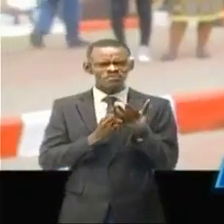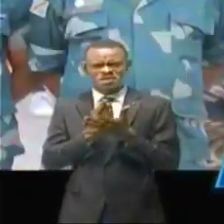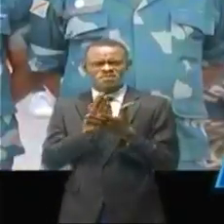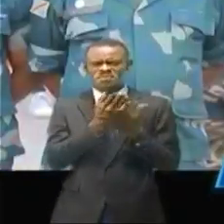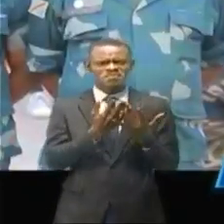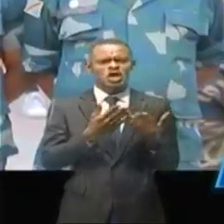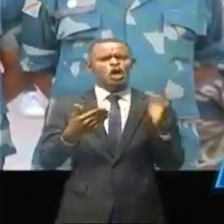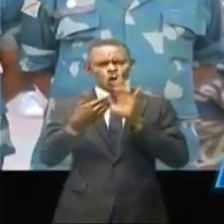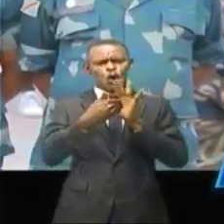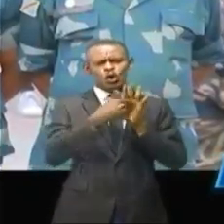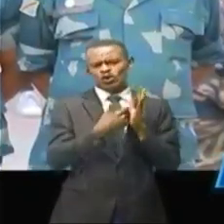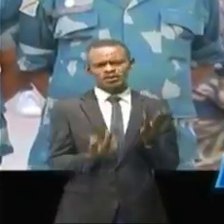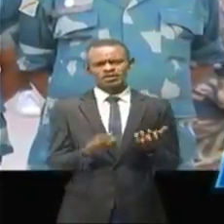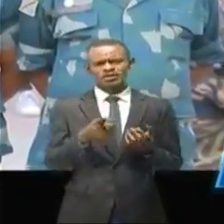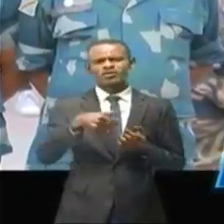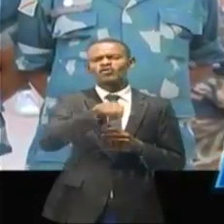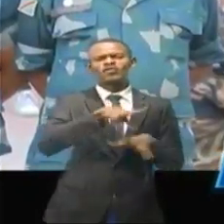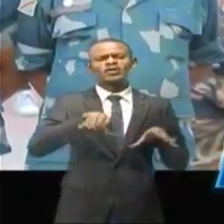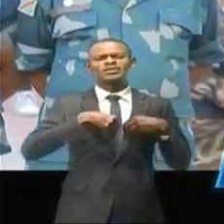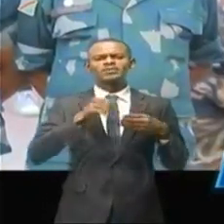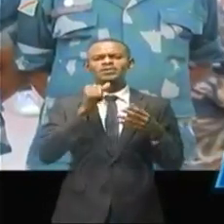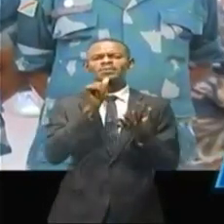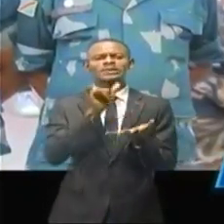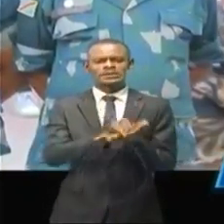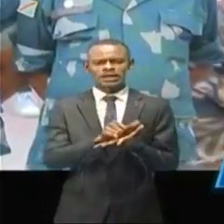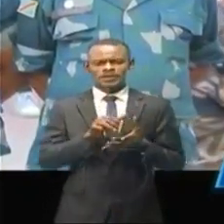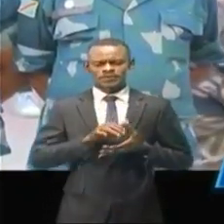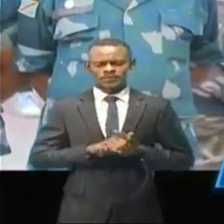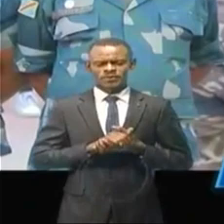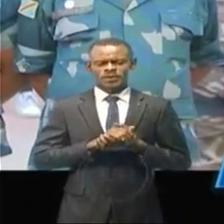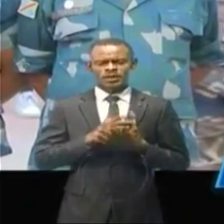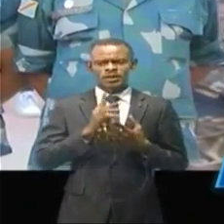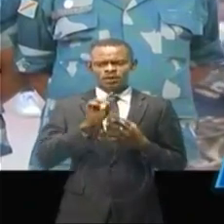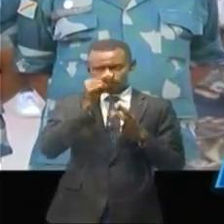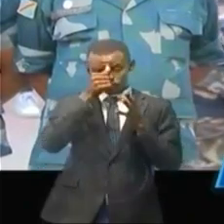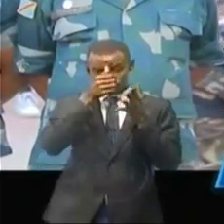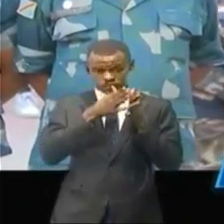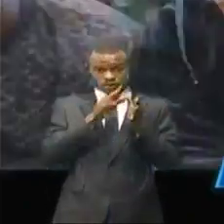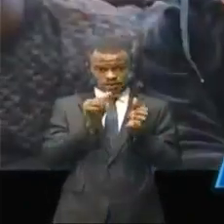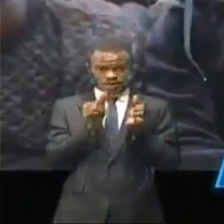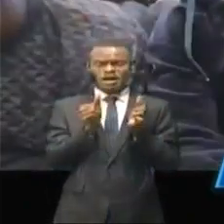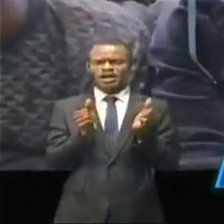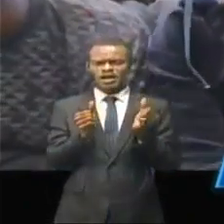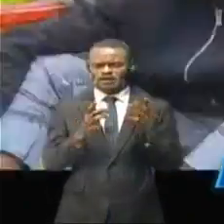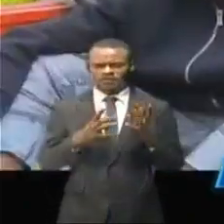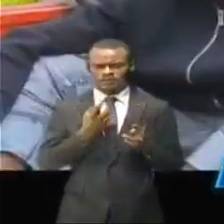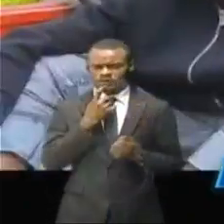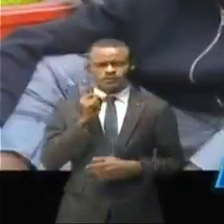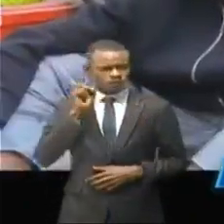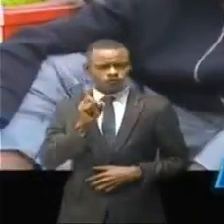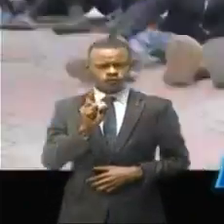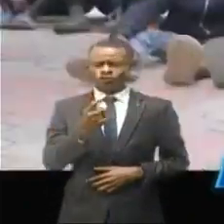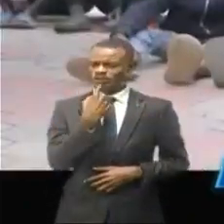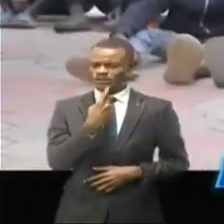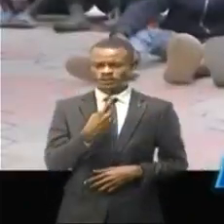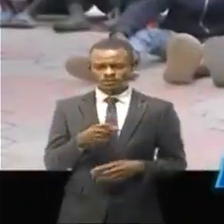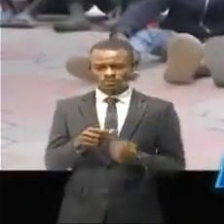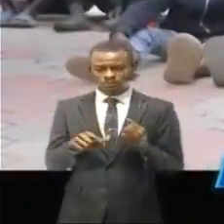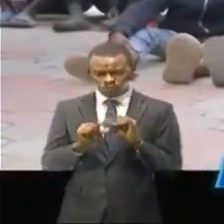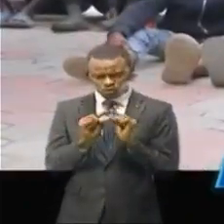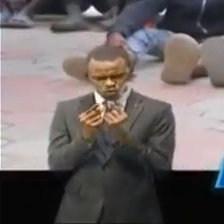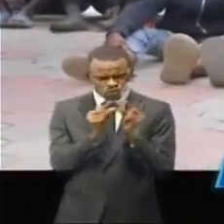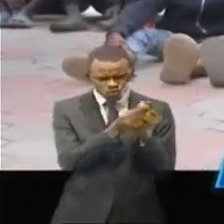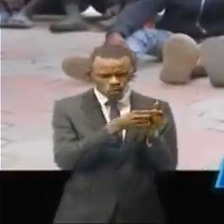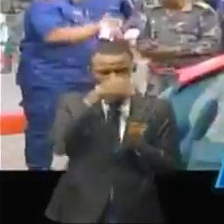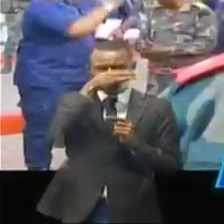vous plaît, n'acceptez plus ça. L'autorité provinciale, avec un ton ferme, a souhaité voir ces femmes et hommes subir la